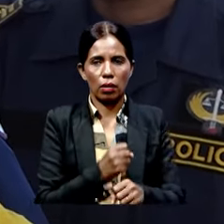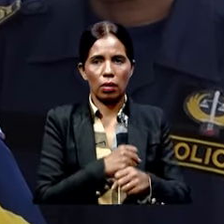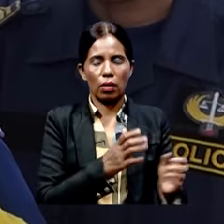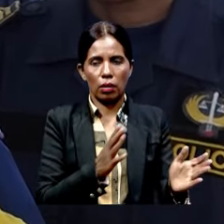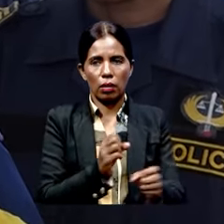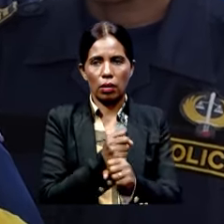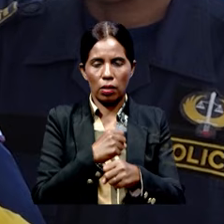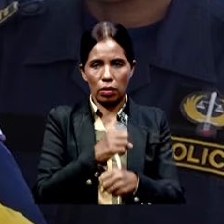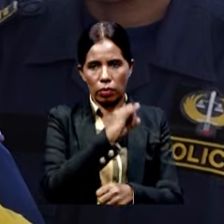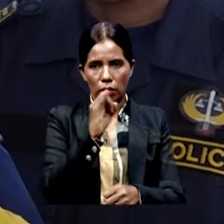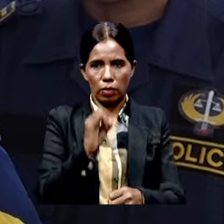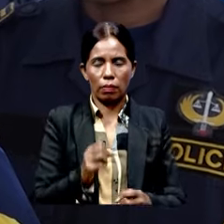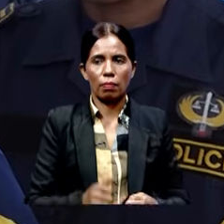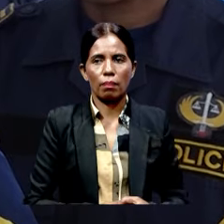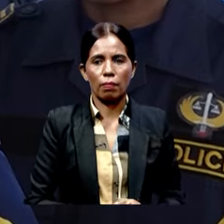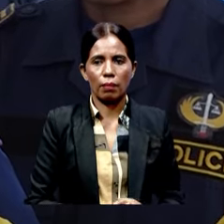imisikasaun